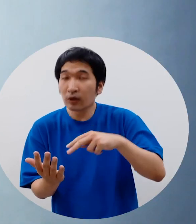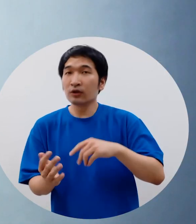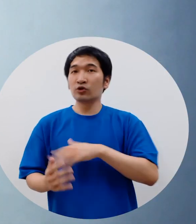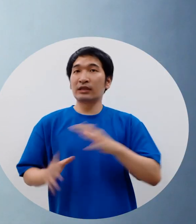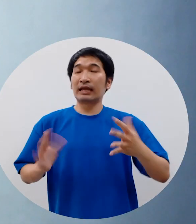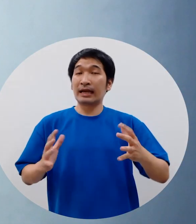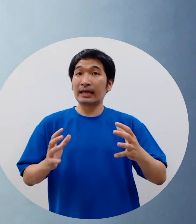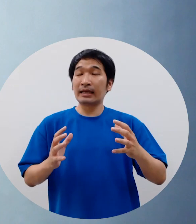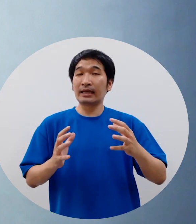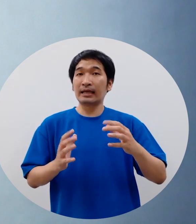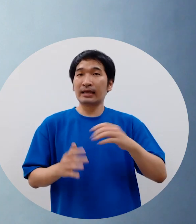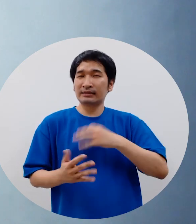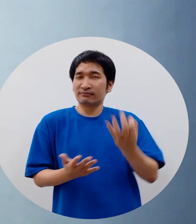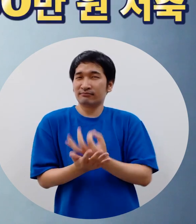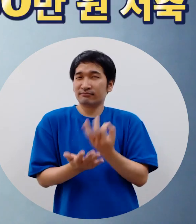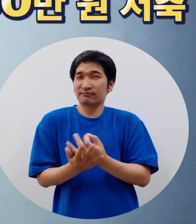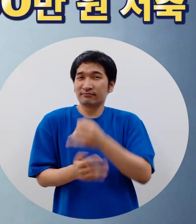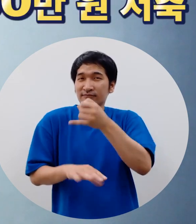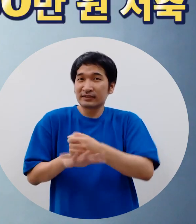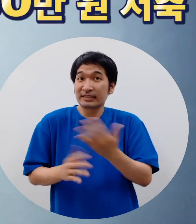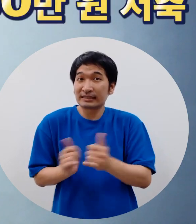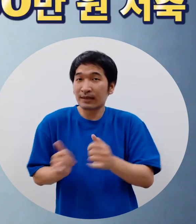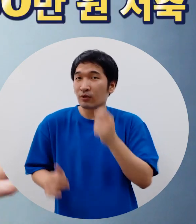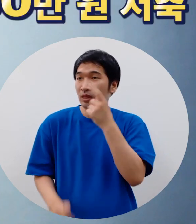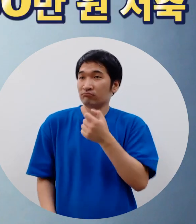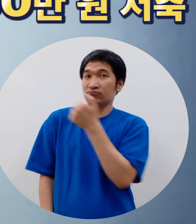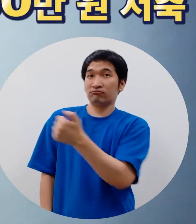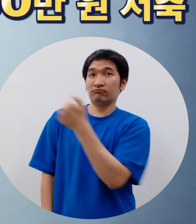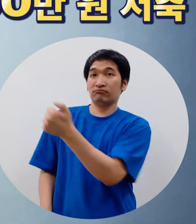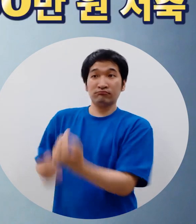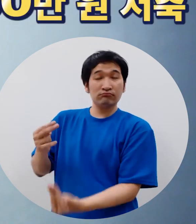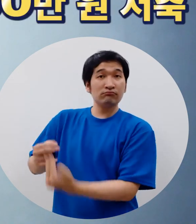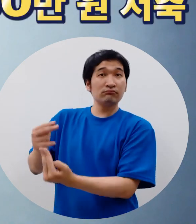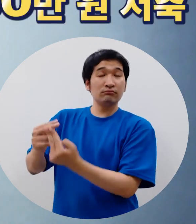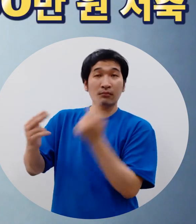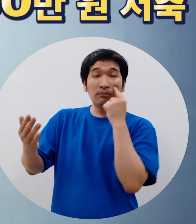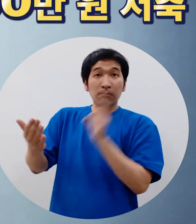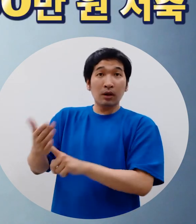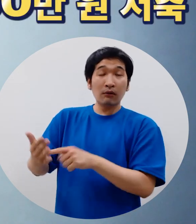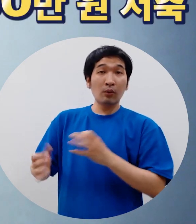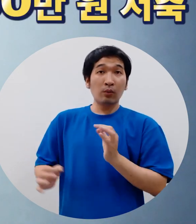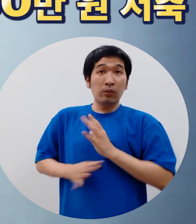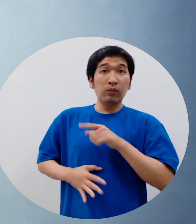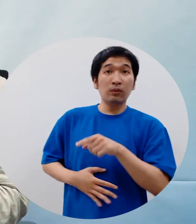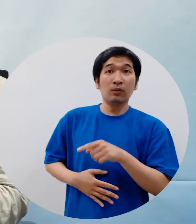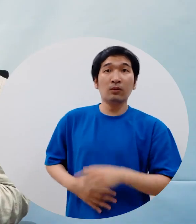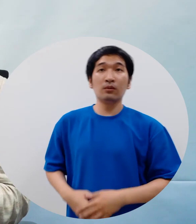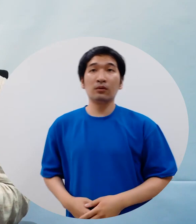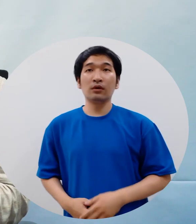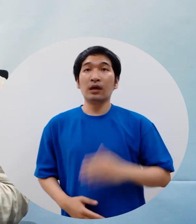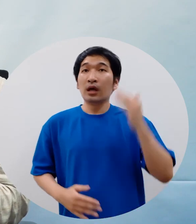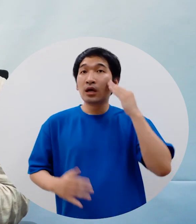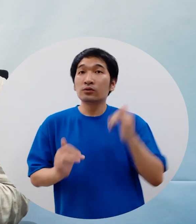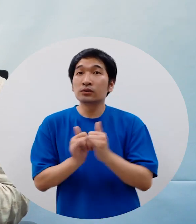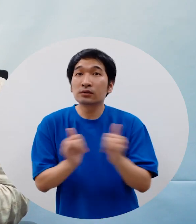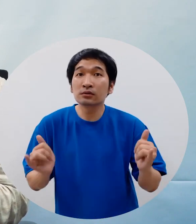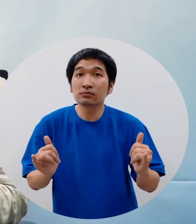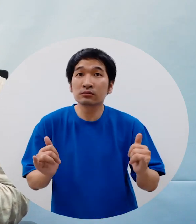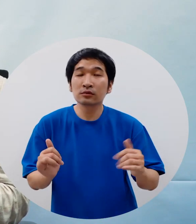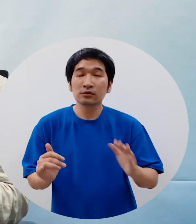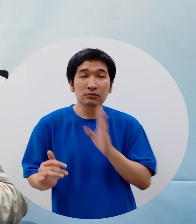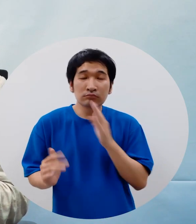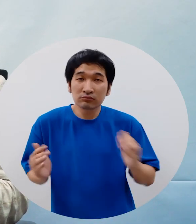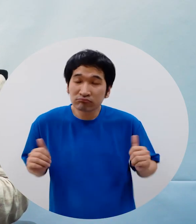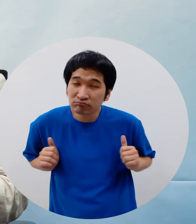그 우리나라의 최저임금 노동자들이 월 50만 원씩을 이렇게 저축을 한다는 거예요. 그래서 깜짝 놀랐죠. 아, 대한민국 국민들 정말